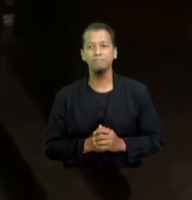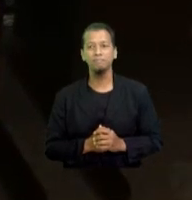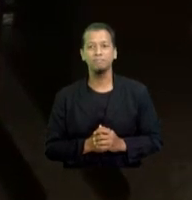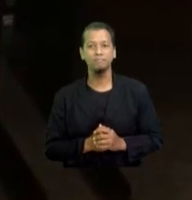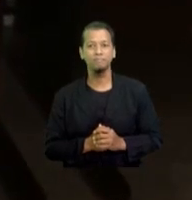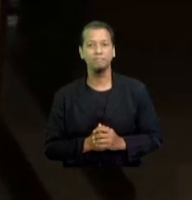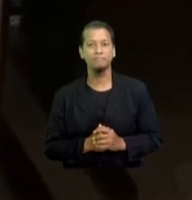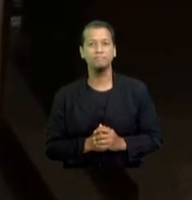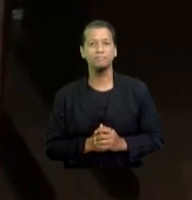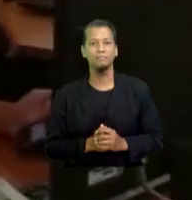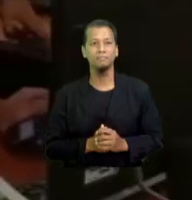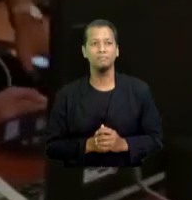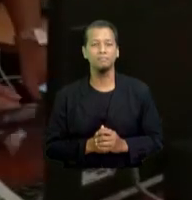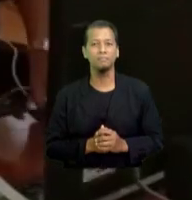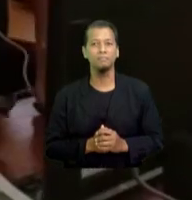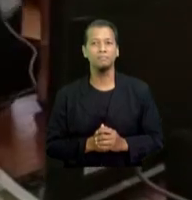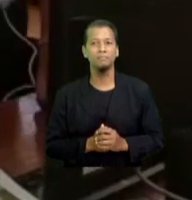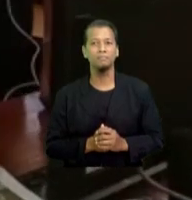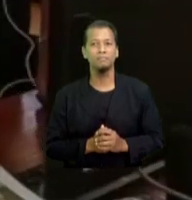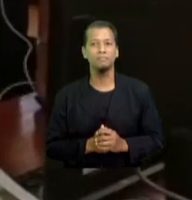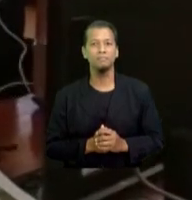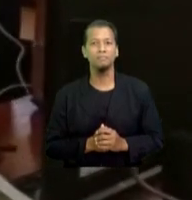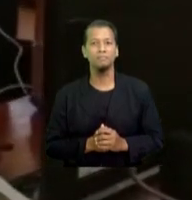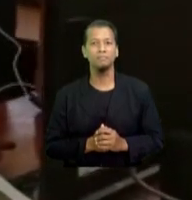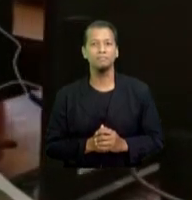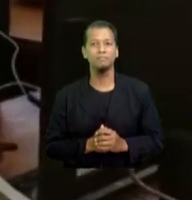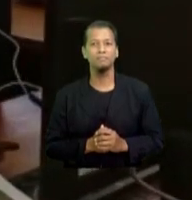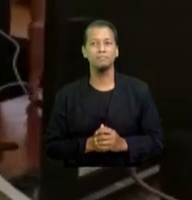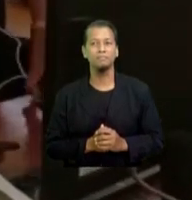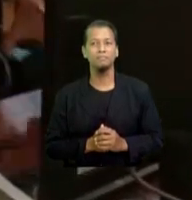Jadi bisa instalasi itu stres untuk bisa sudah.